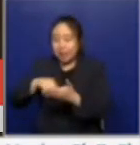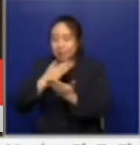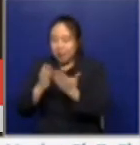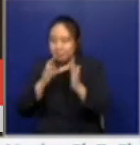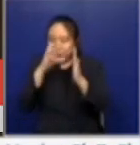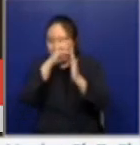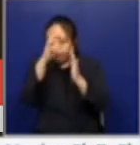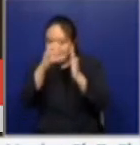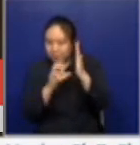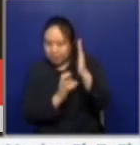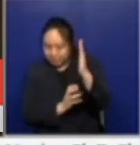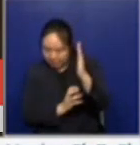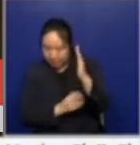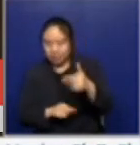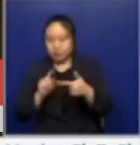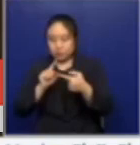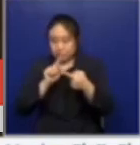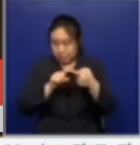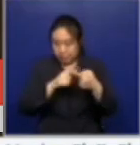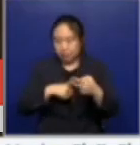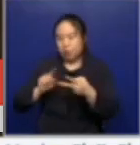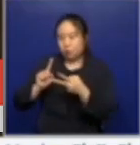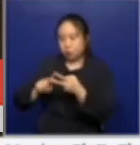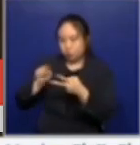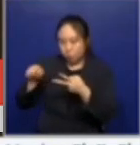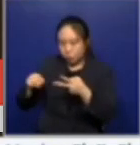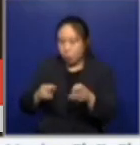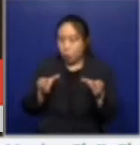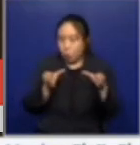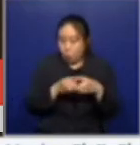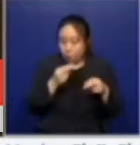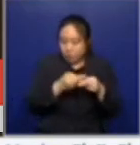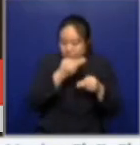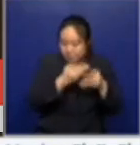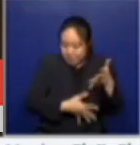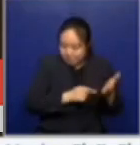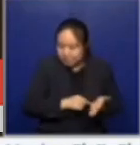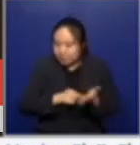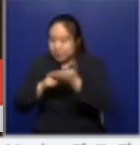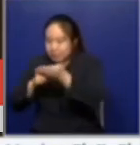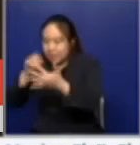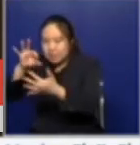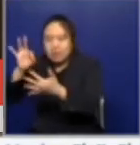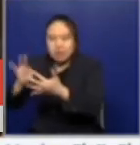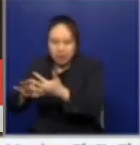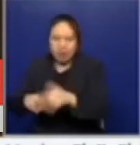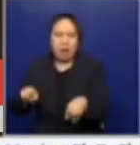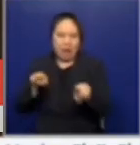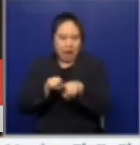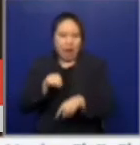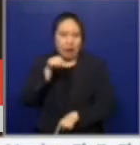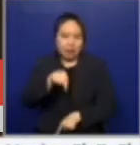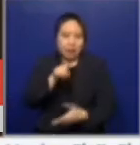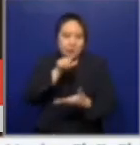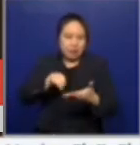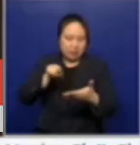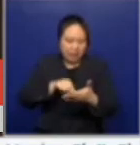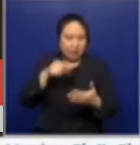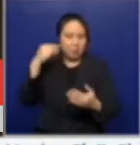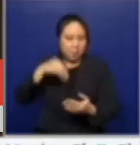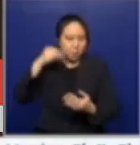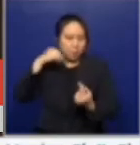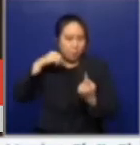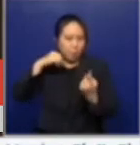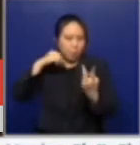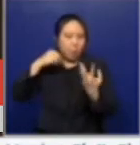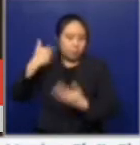ายชื่อซึ่งเคยใช้ในการเลือกตั้งมาแล้วหลายครั้งประชาชนมีความเข้าใจ